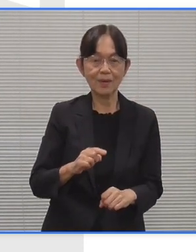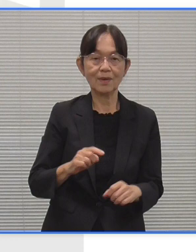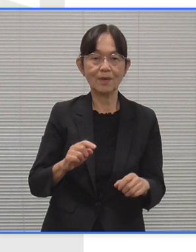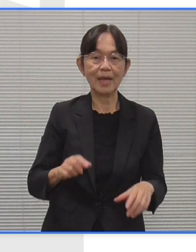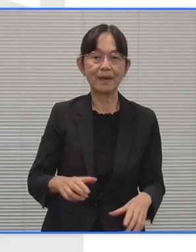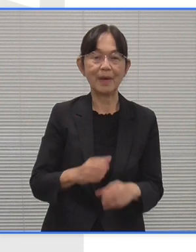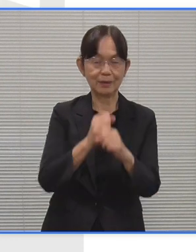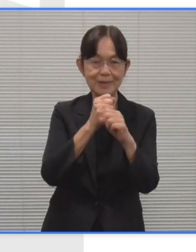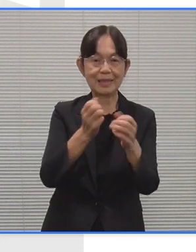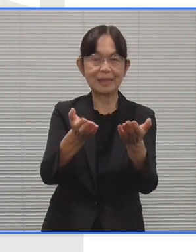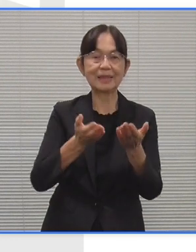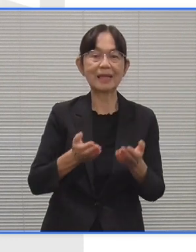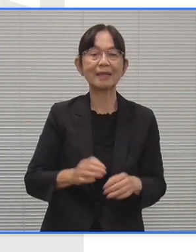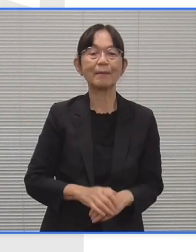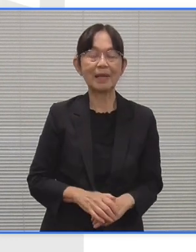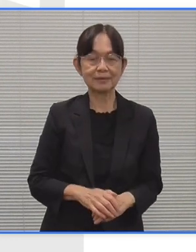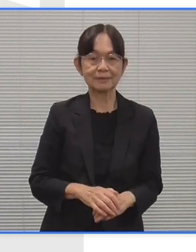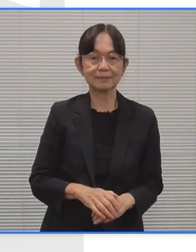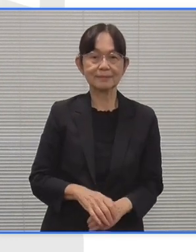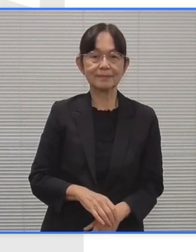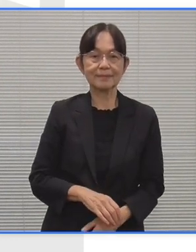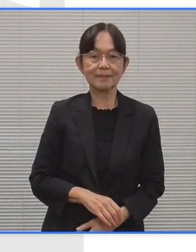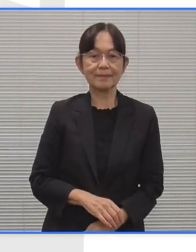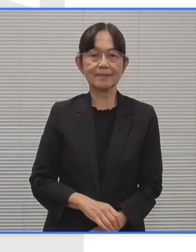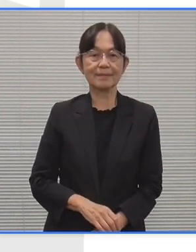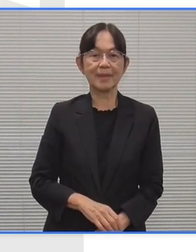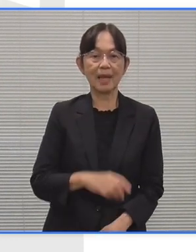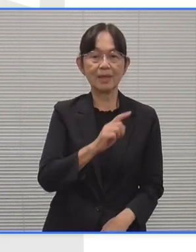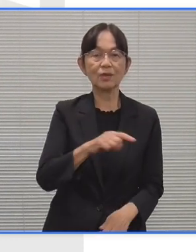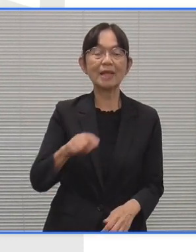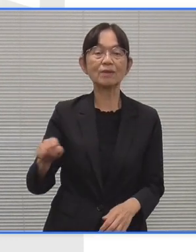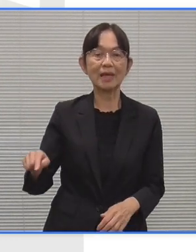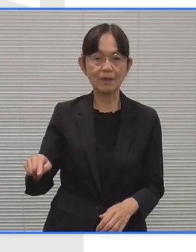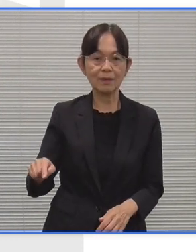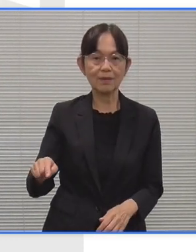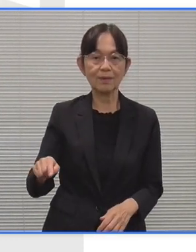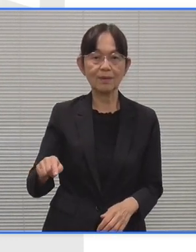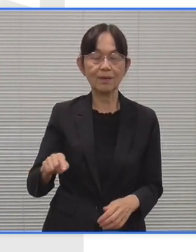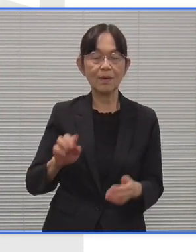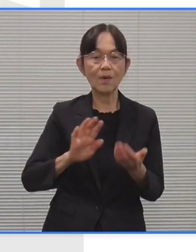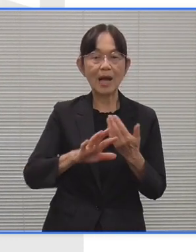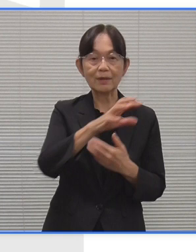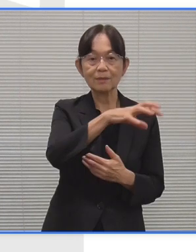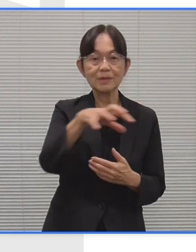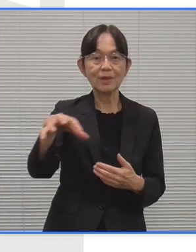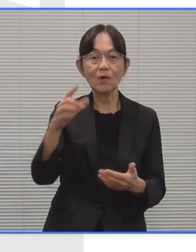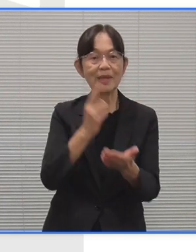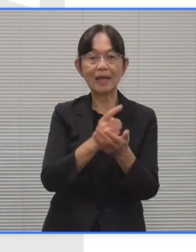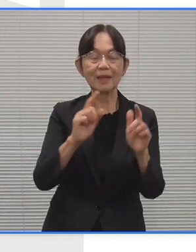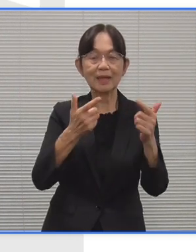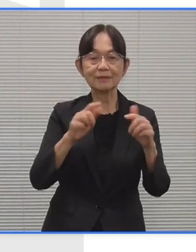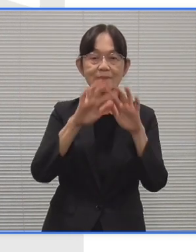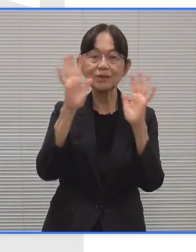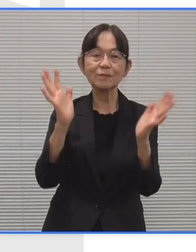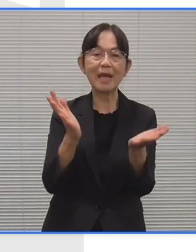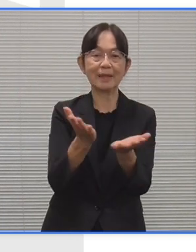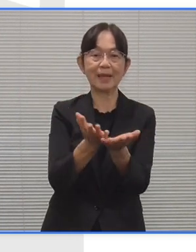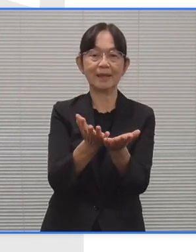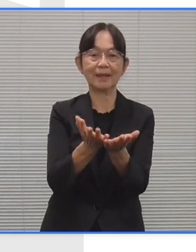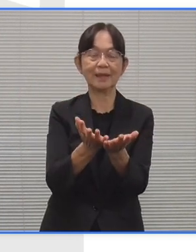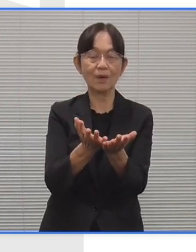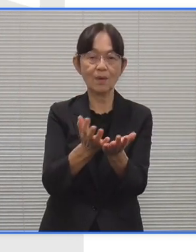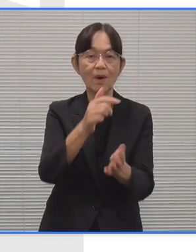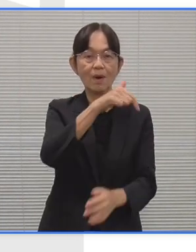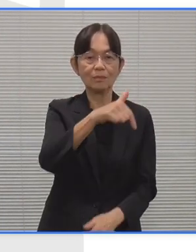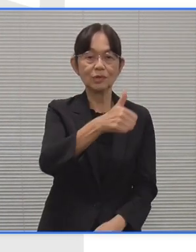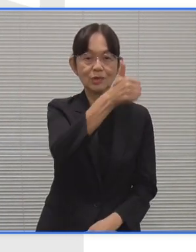。中 の、 それぞれ の、 所管の部署だけでなくて、全ての、部